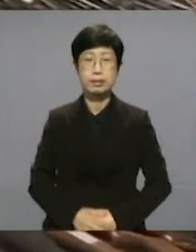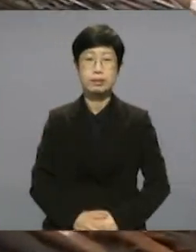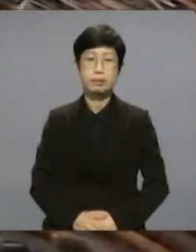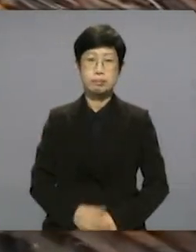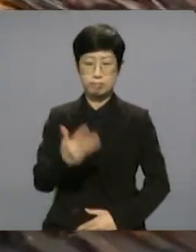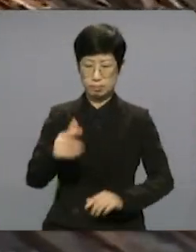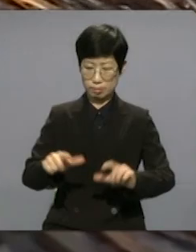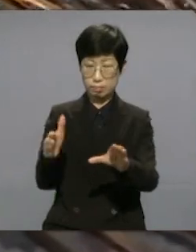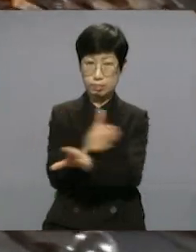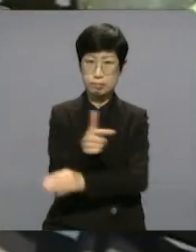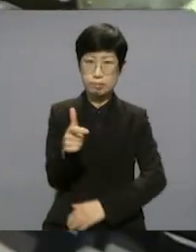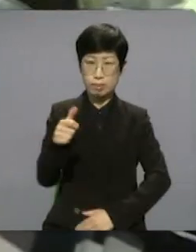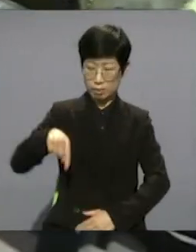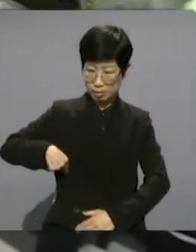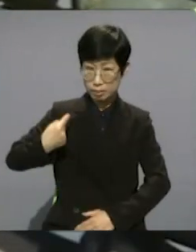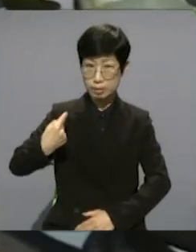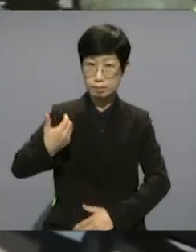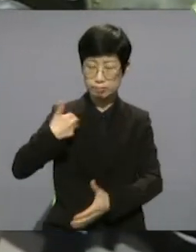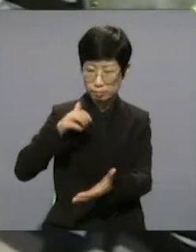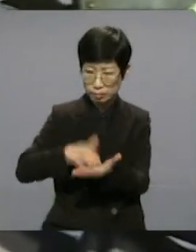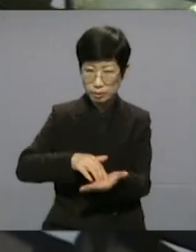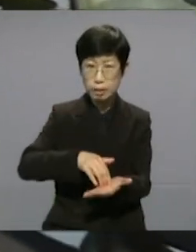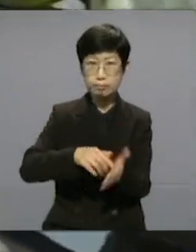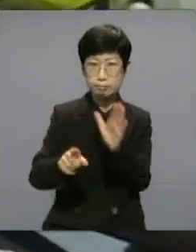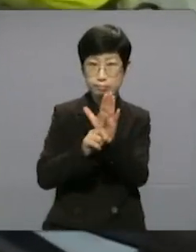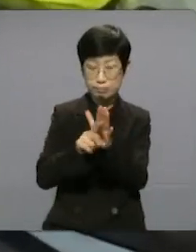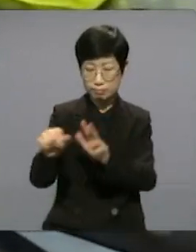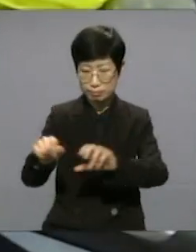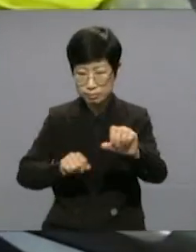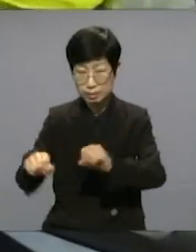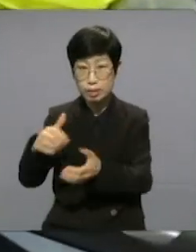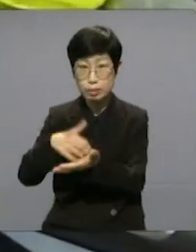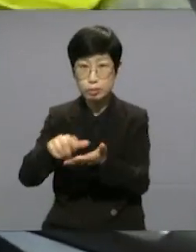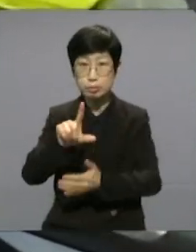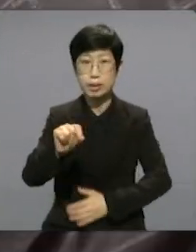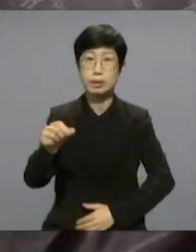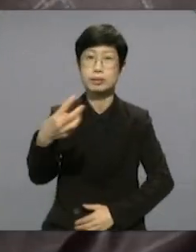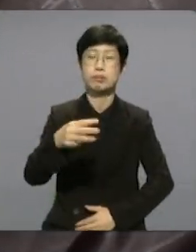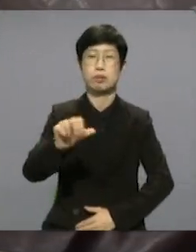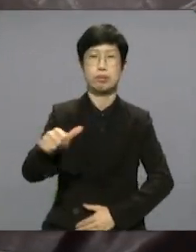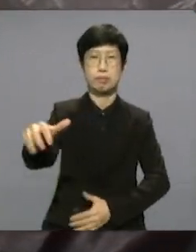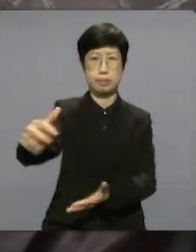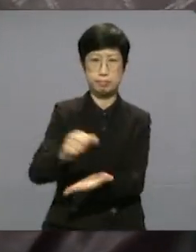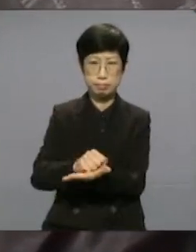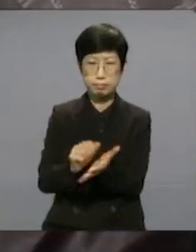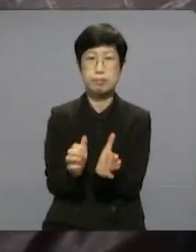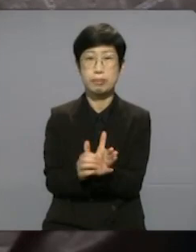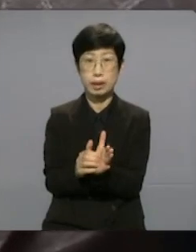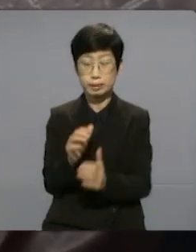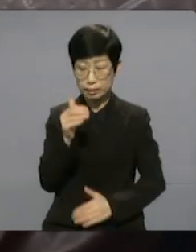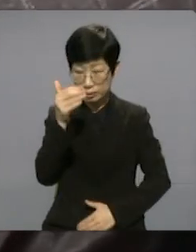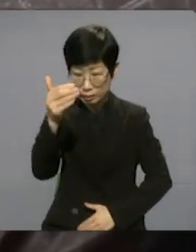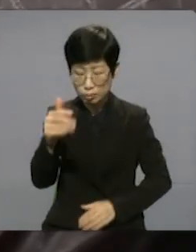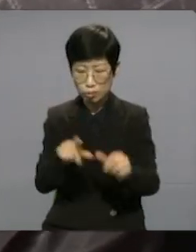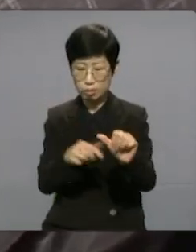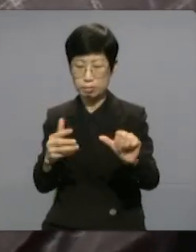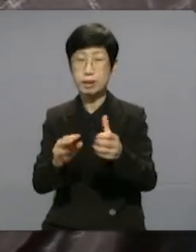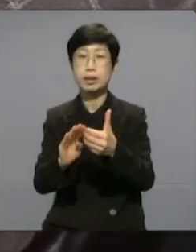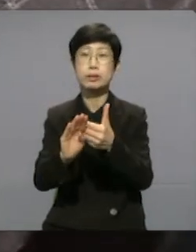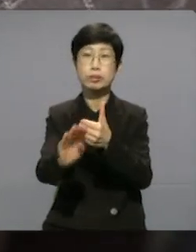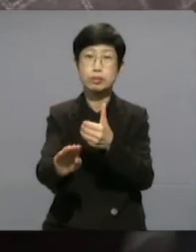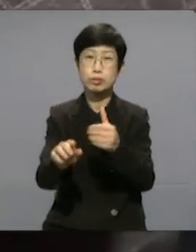즉각 8일부터 총기 자진 반납 캠페인을 벌여 13500정을 회수했고 캠페인 종료일인 다음 달 8일 이후